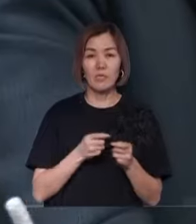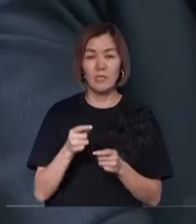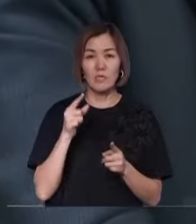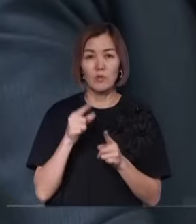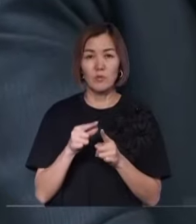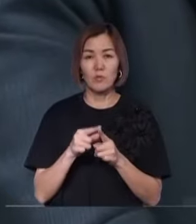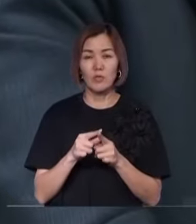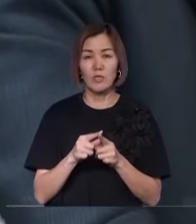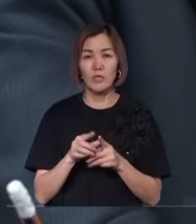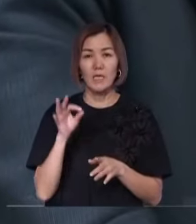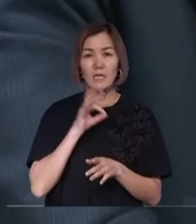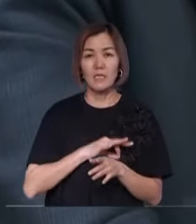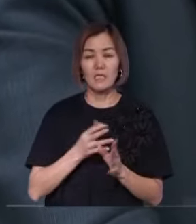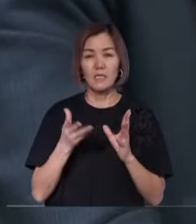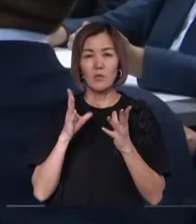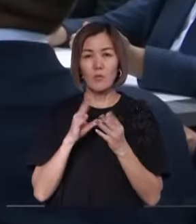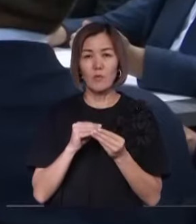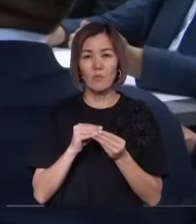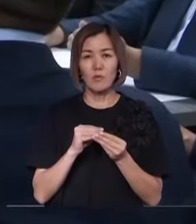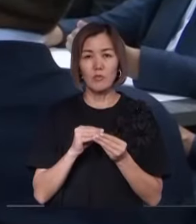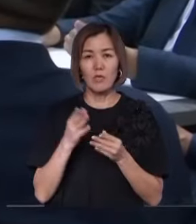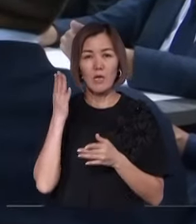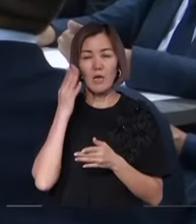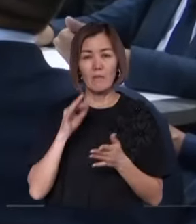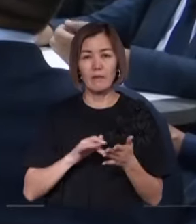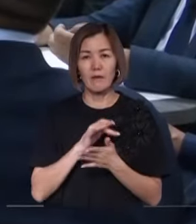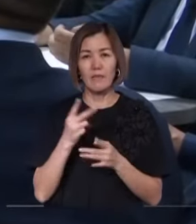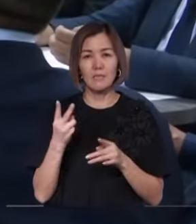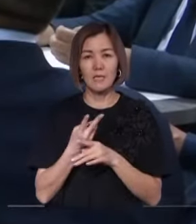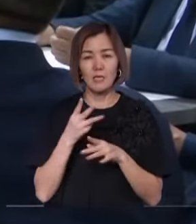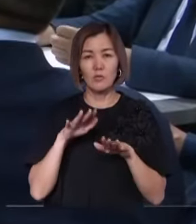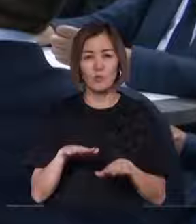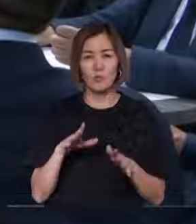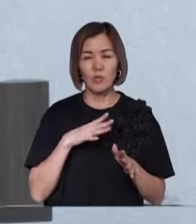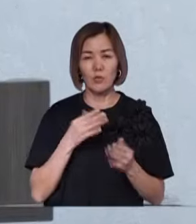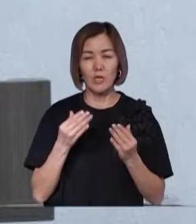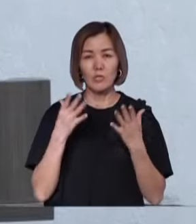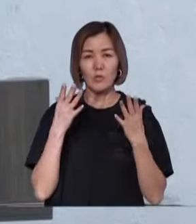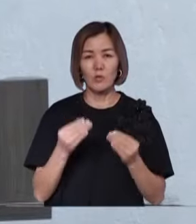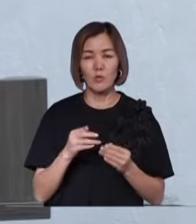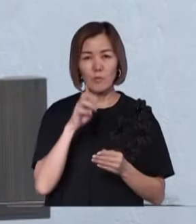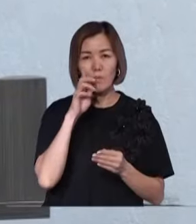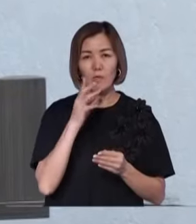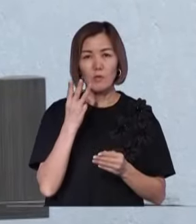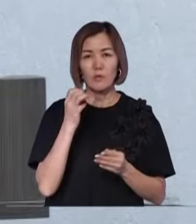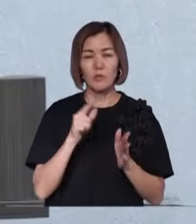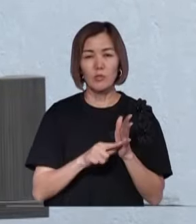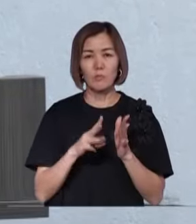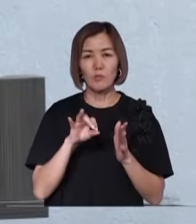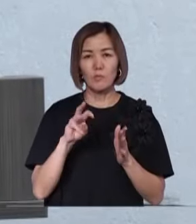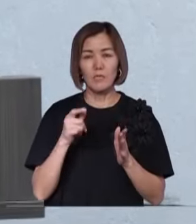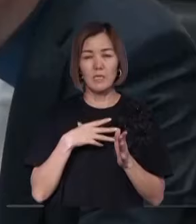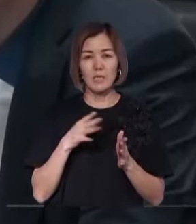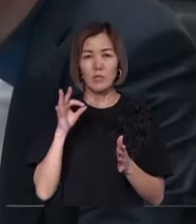сөзінше қазынаға түсетін кірістер көлемі бойынша өңір Алматы қаласынан кейін екінші орында тұр. Қазірдің өзінде мемлекетке 373 миллиард